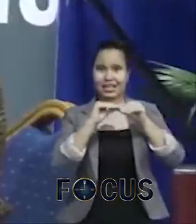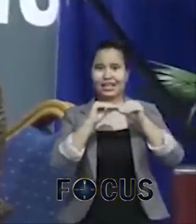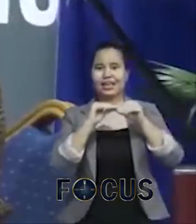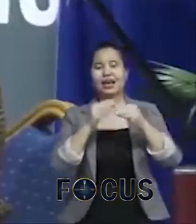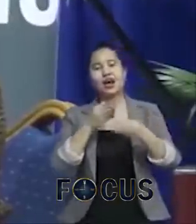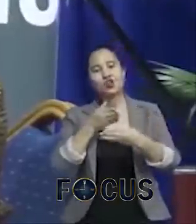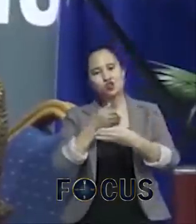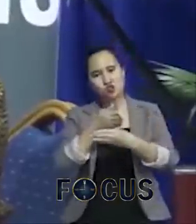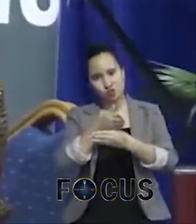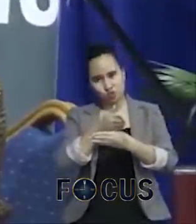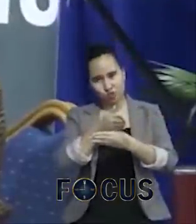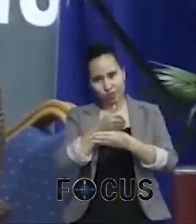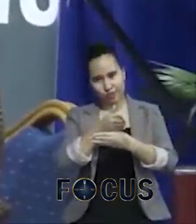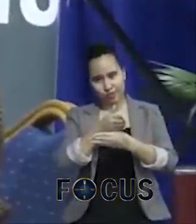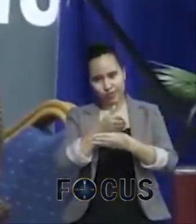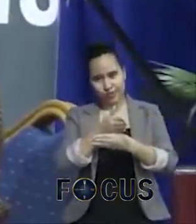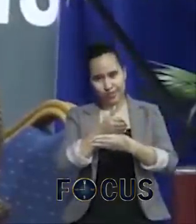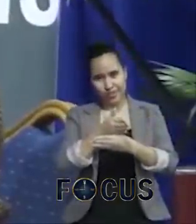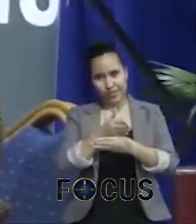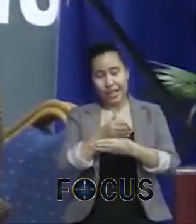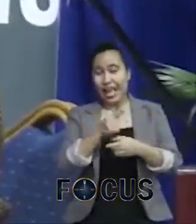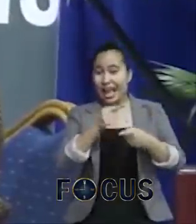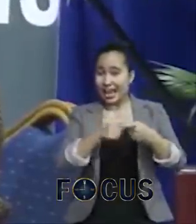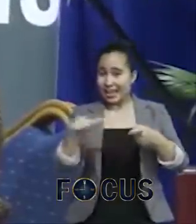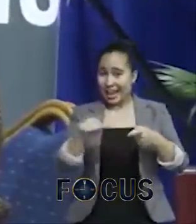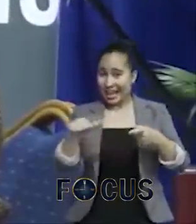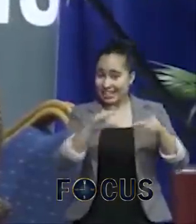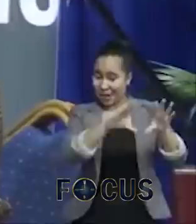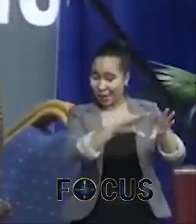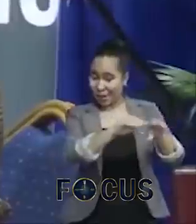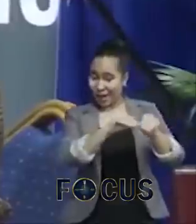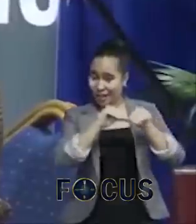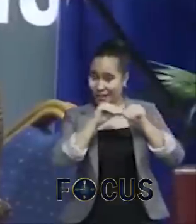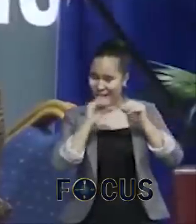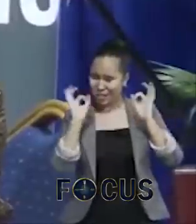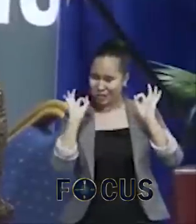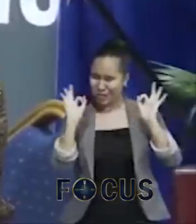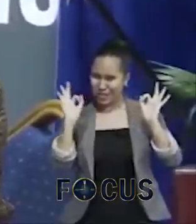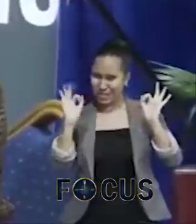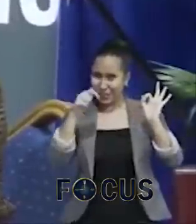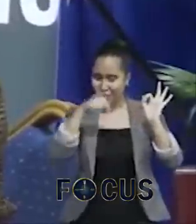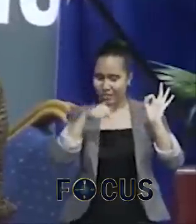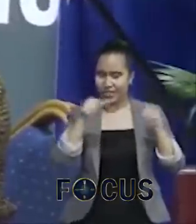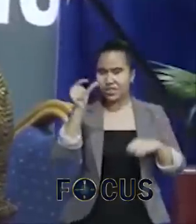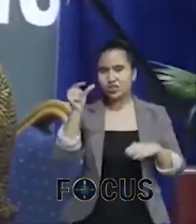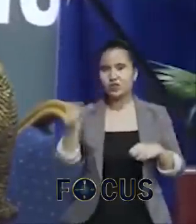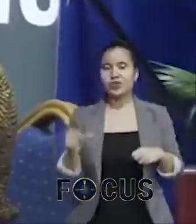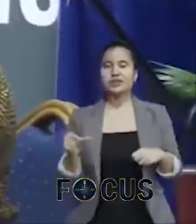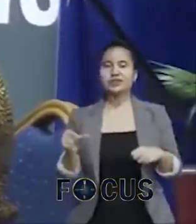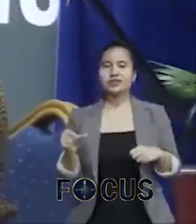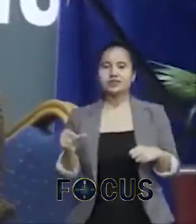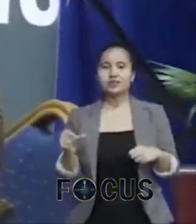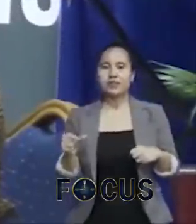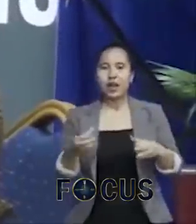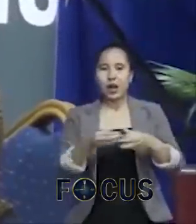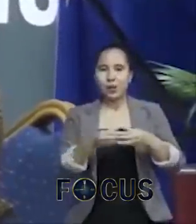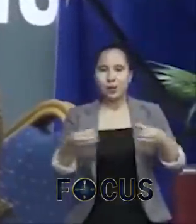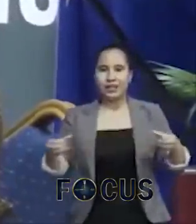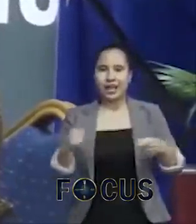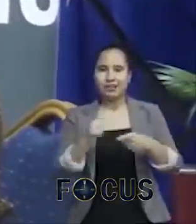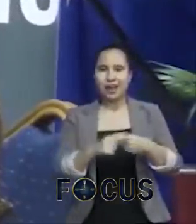kracht. En dan zijn er nog andere specifieke maatregelen voor deze week uitgevaardigd. Bedrijven